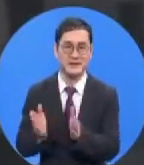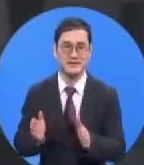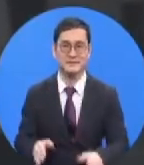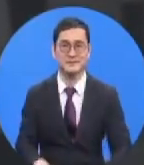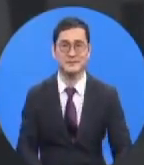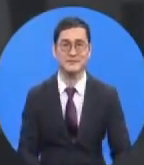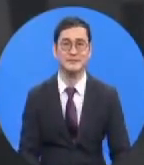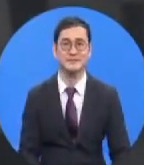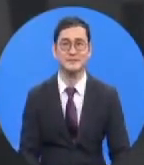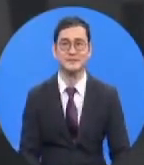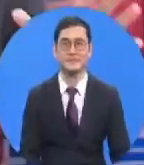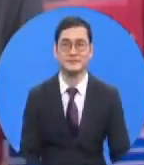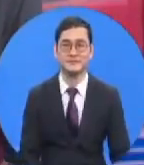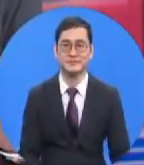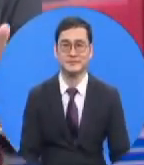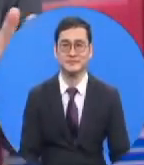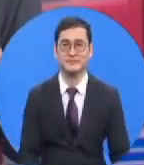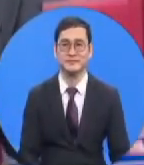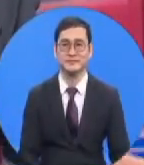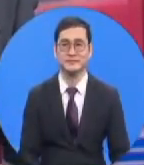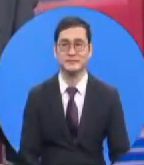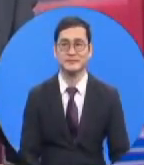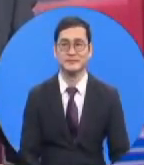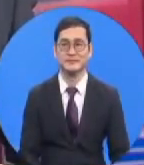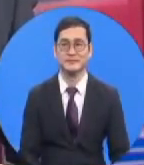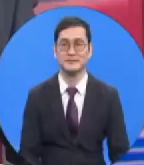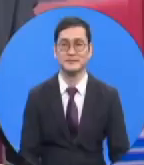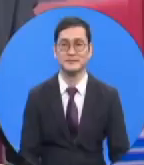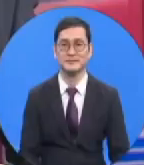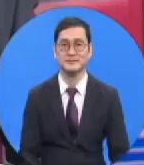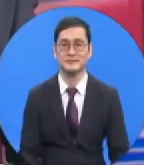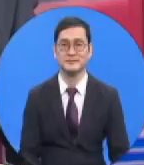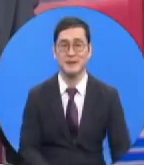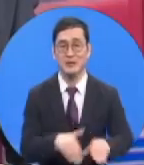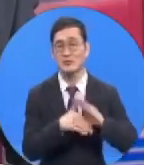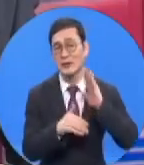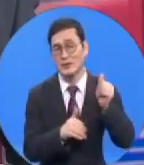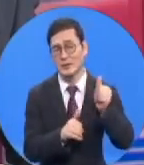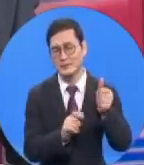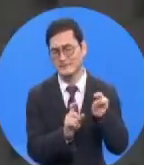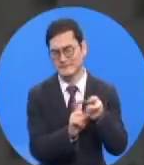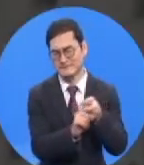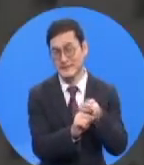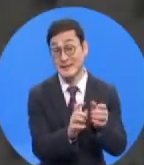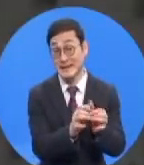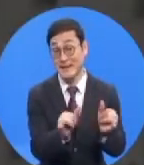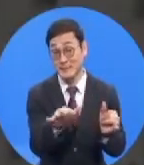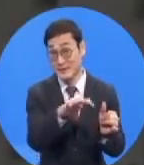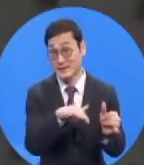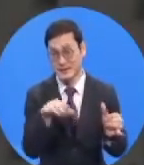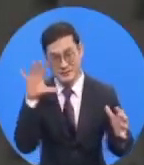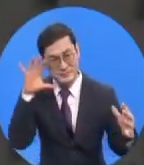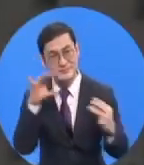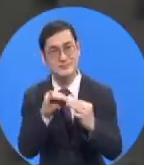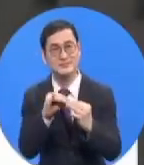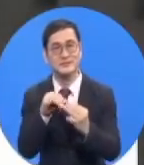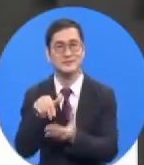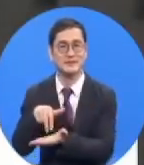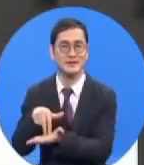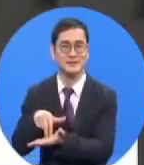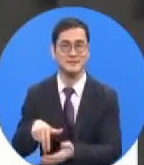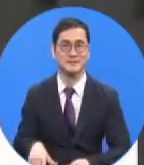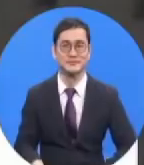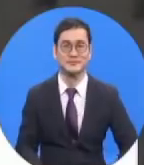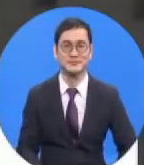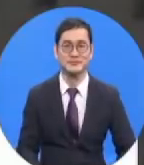지금 지지층을 형성하는 그 여당 내부의 목소리하고 일치하는 것 같은데요. 그러니까 이낙연 대표가 처음 얘기를 꺼냈던 거는 신년 회견에서